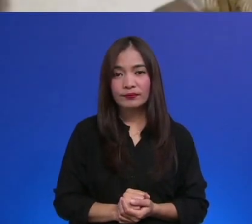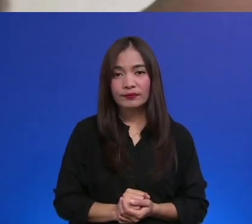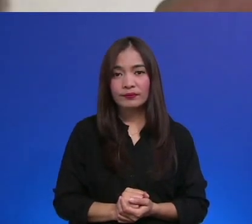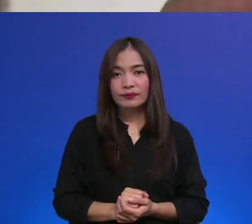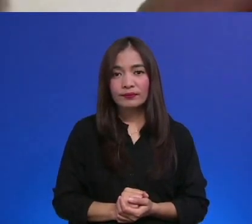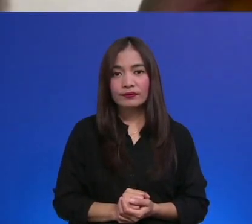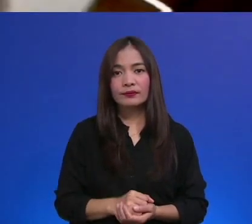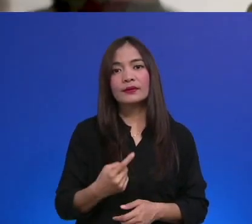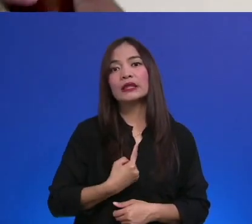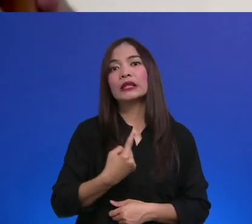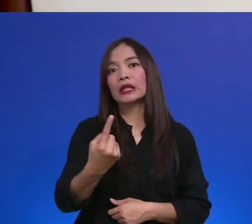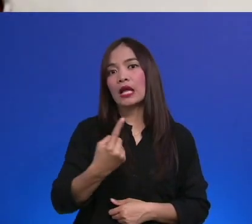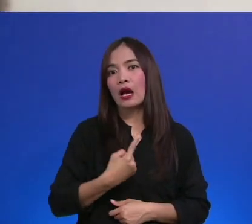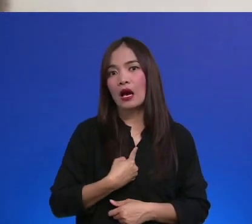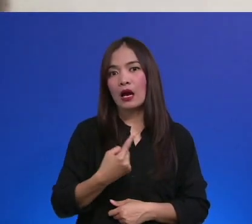kita